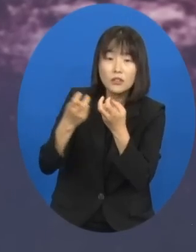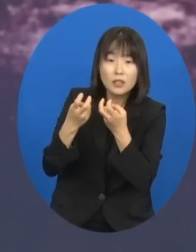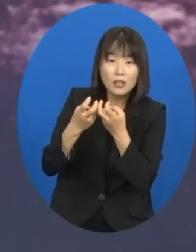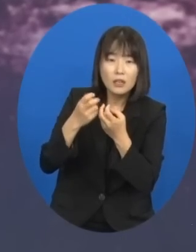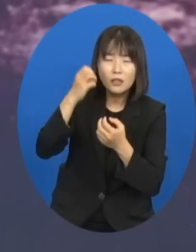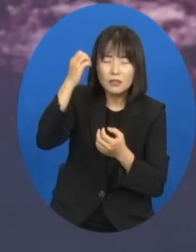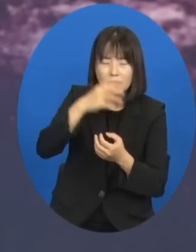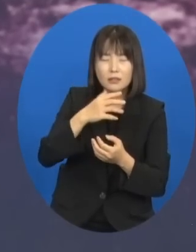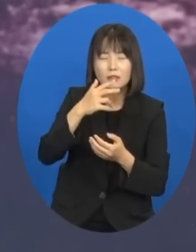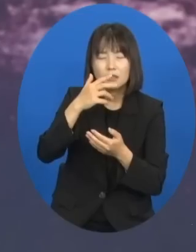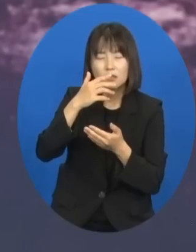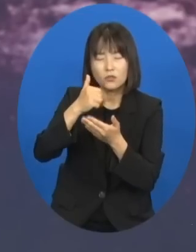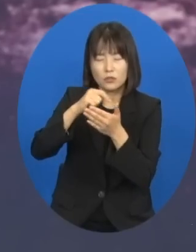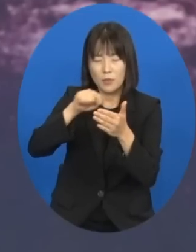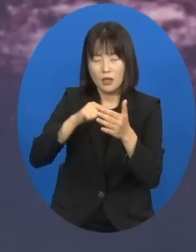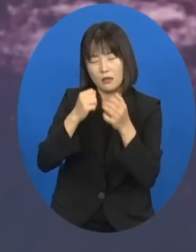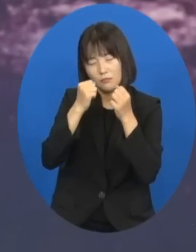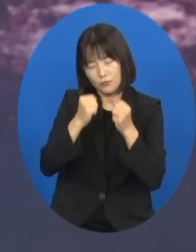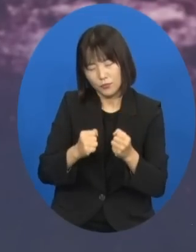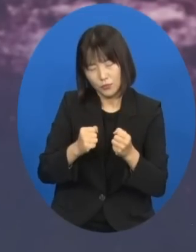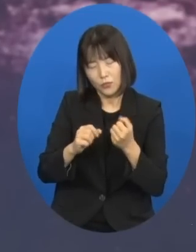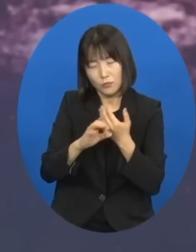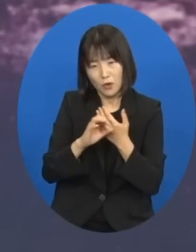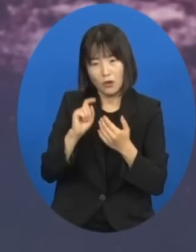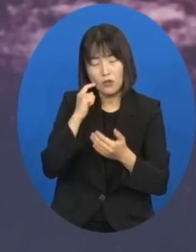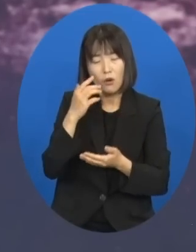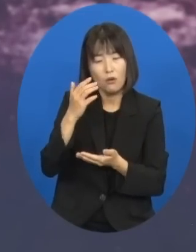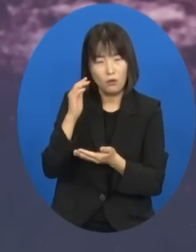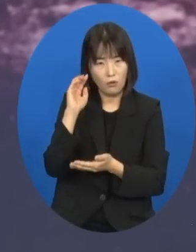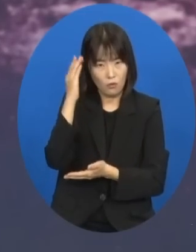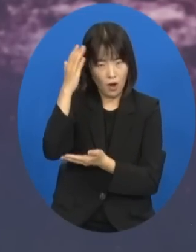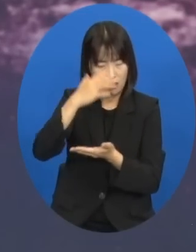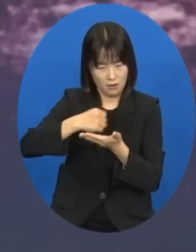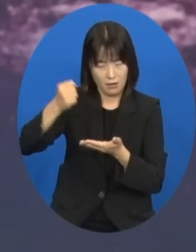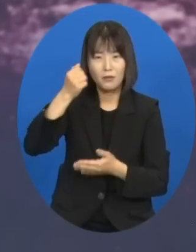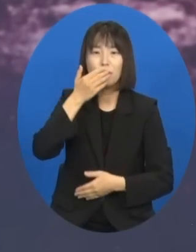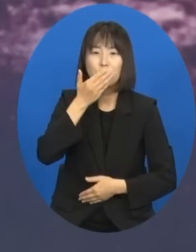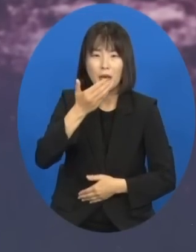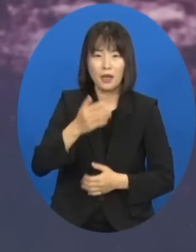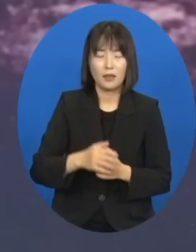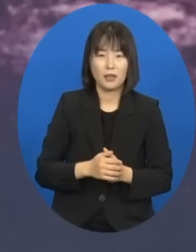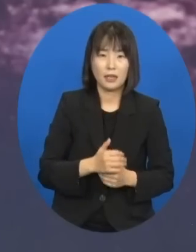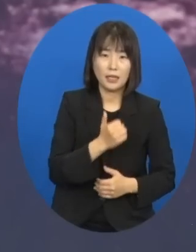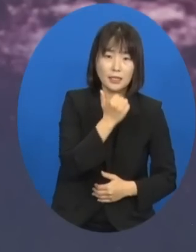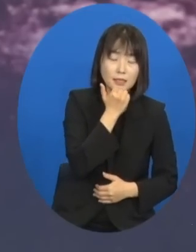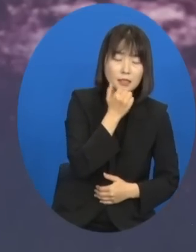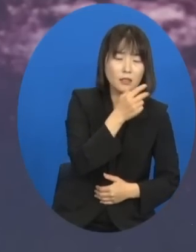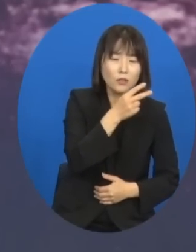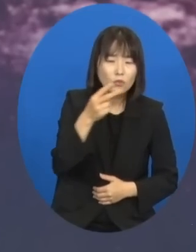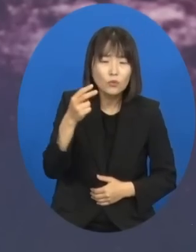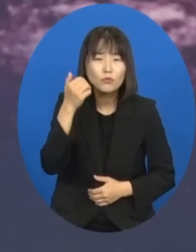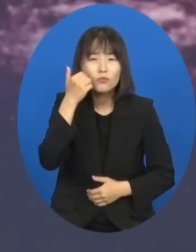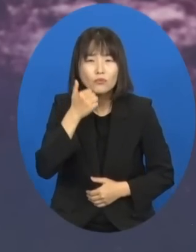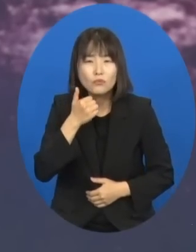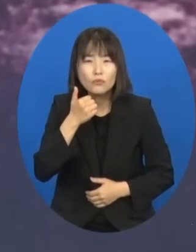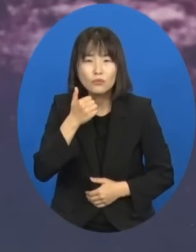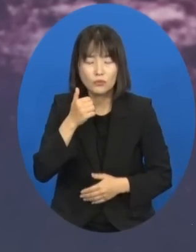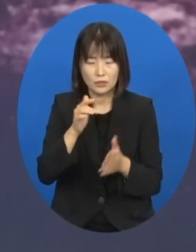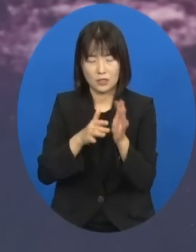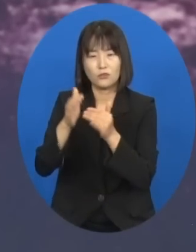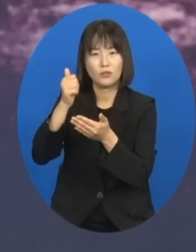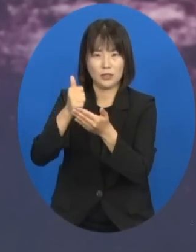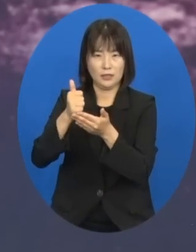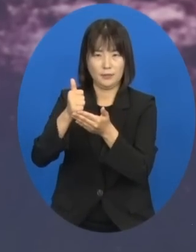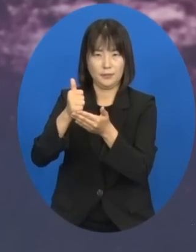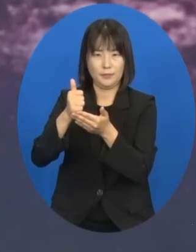안에 머물러 있으면 되는 거예요. 그거를 말씀하시는 거예요. 이삭이 상징한 자가 누구예요? 예수님이잖아요. 모리아산에서